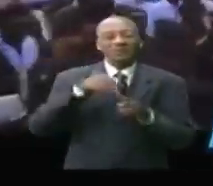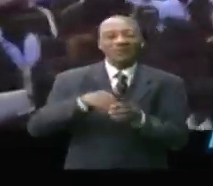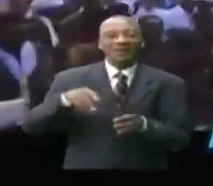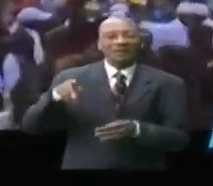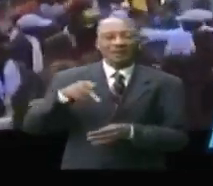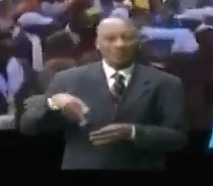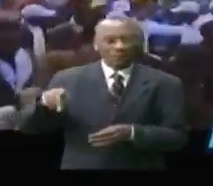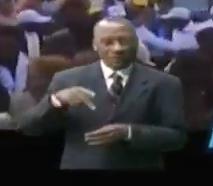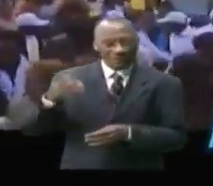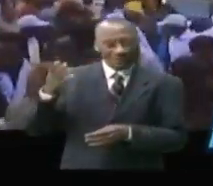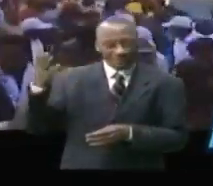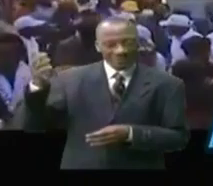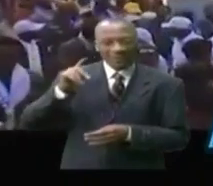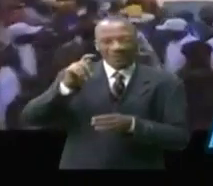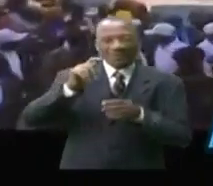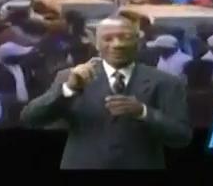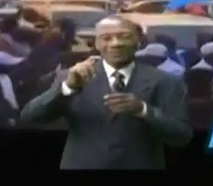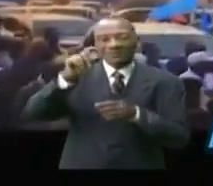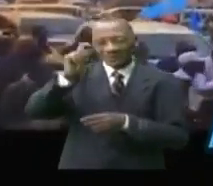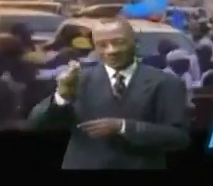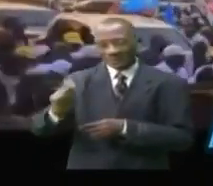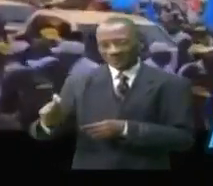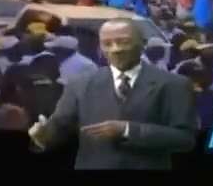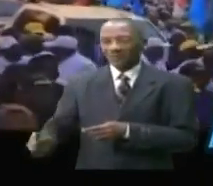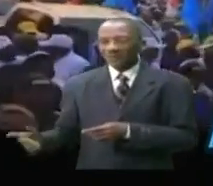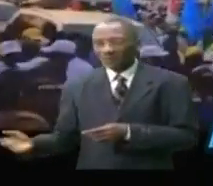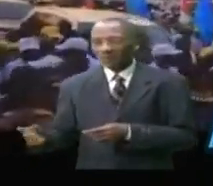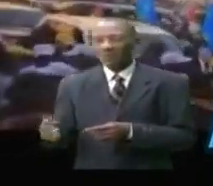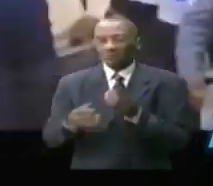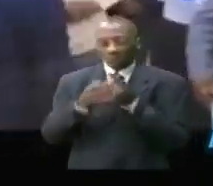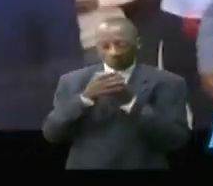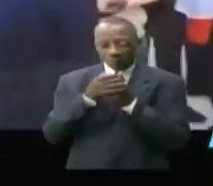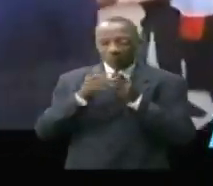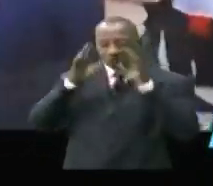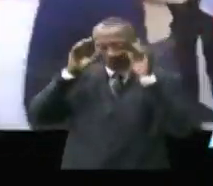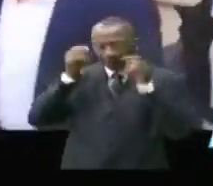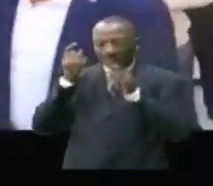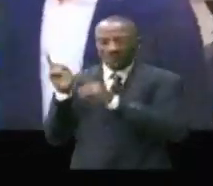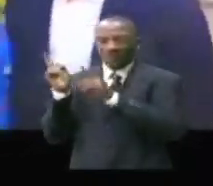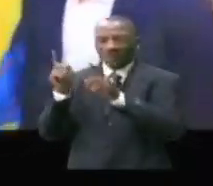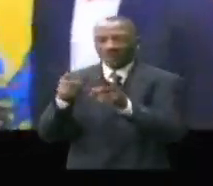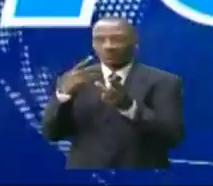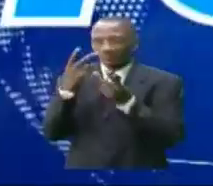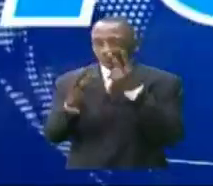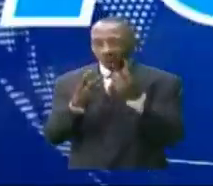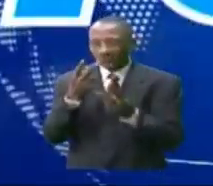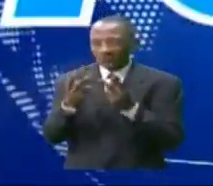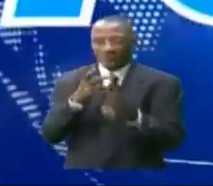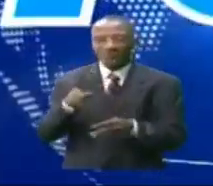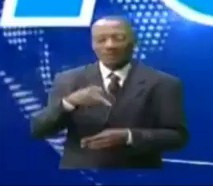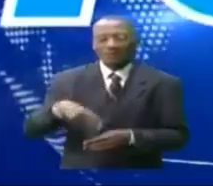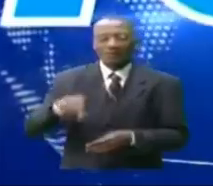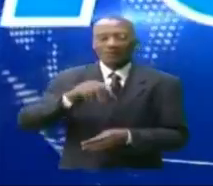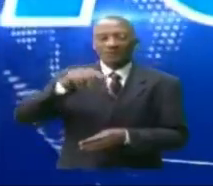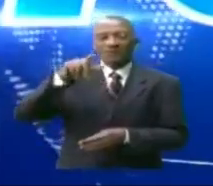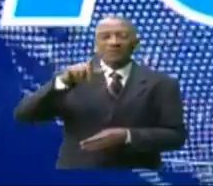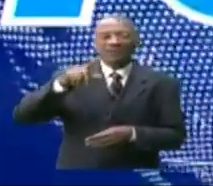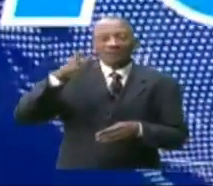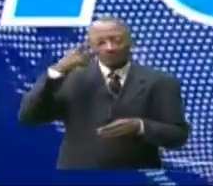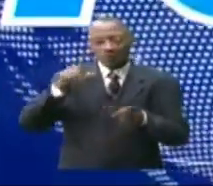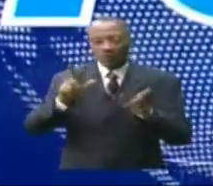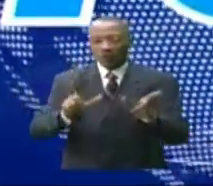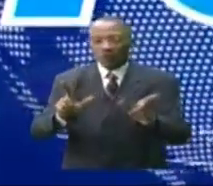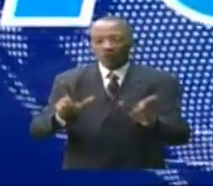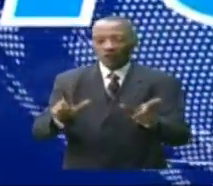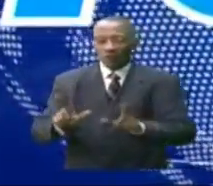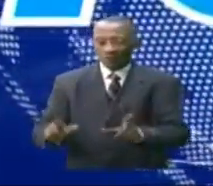venus nombreux pour lui témoigner leur amour suite au changement d'image du Lualaba. Ils ont poussé un ouf